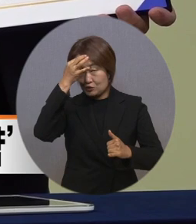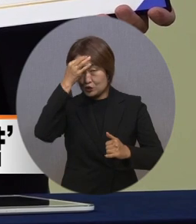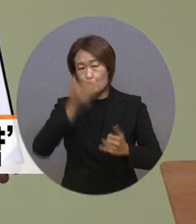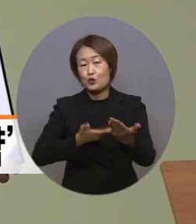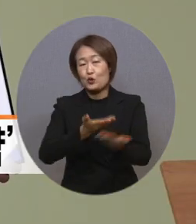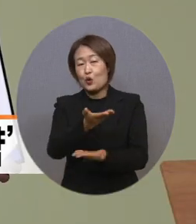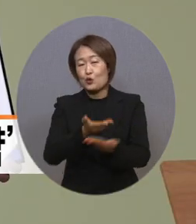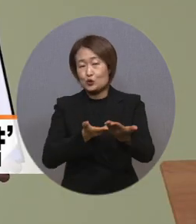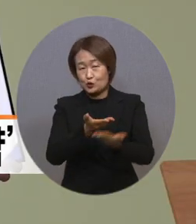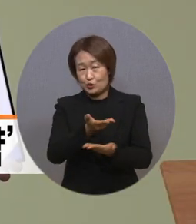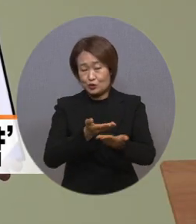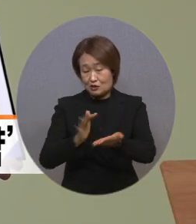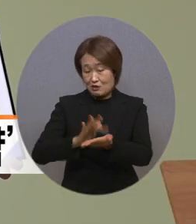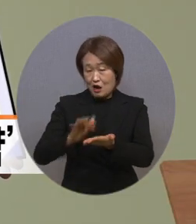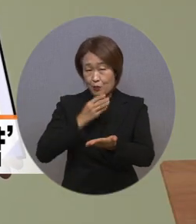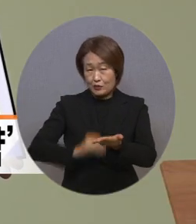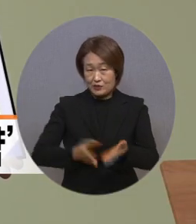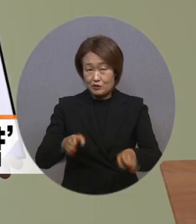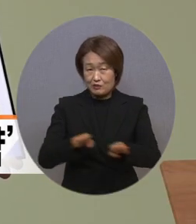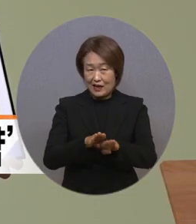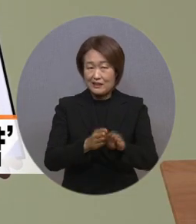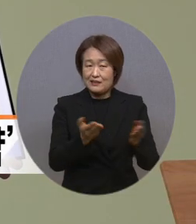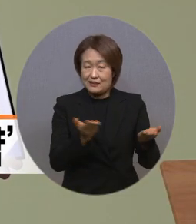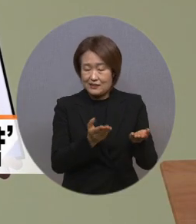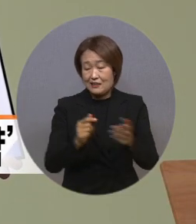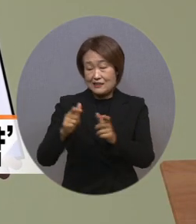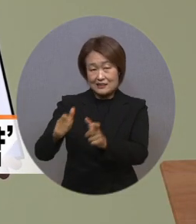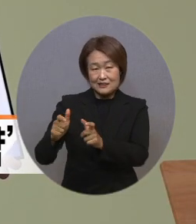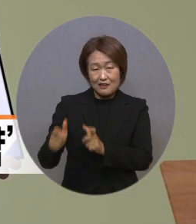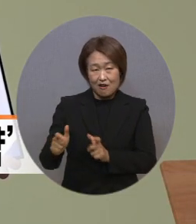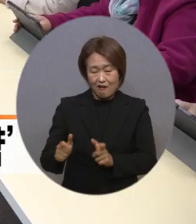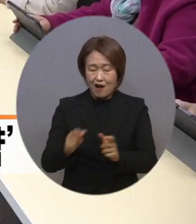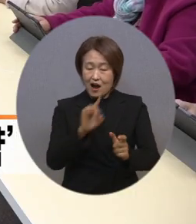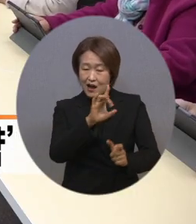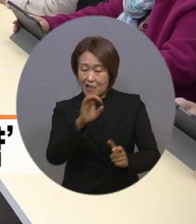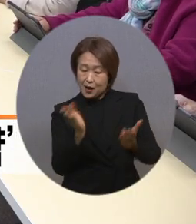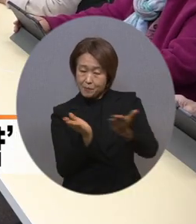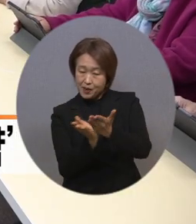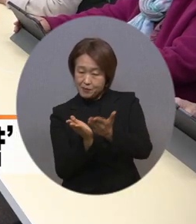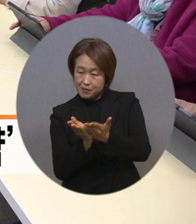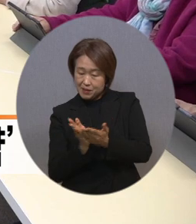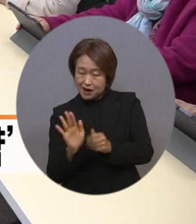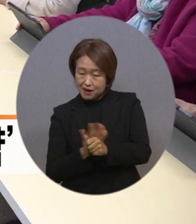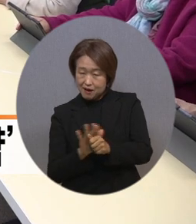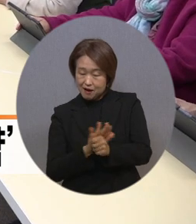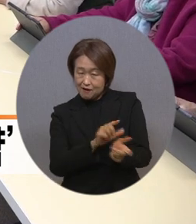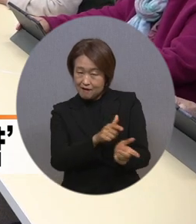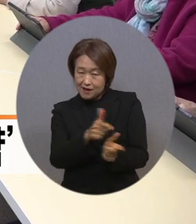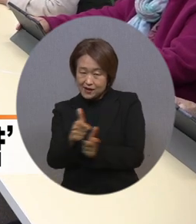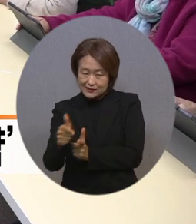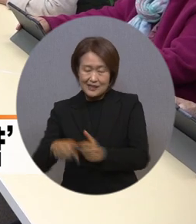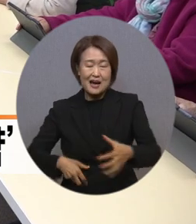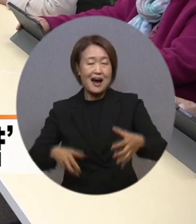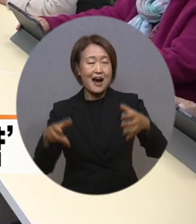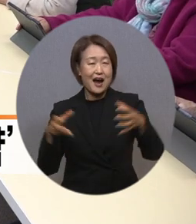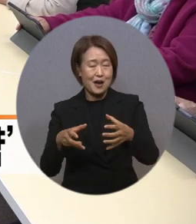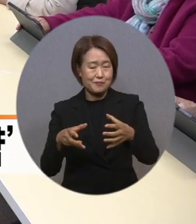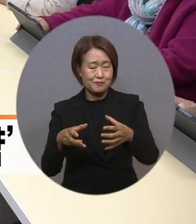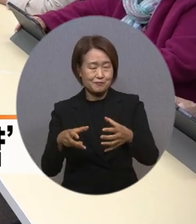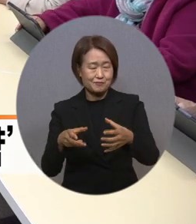진행하며 스마트 복지관 운영과 지역주민 친화적 맞춤형 서비스 등 다양한 협력 활동을 진행할